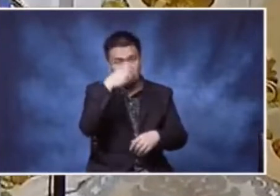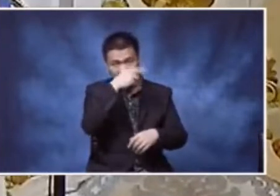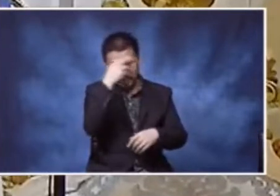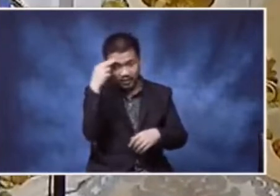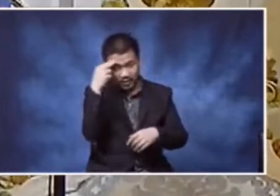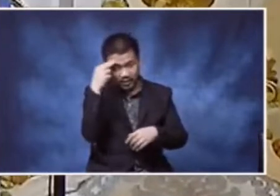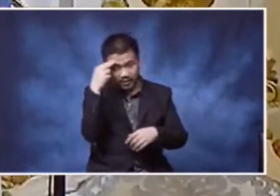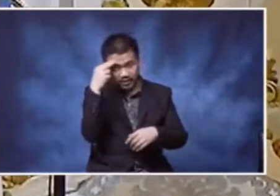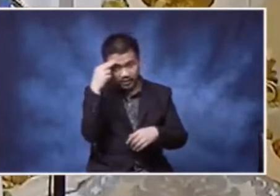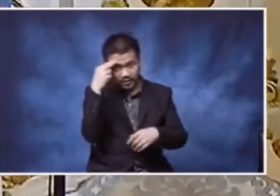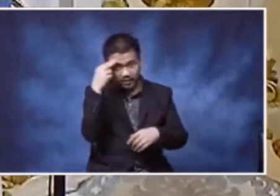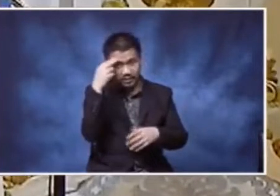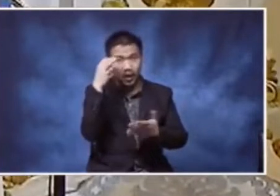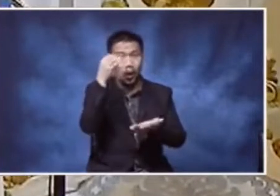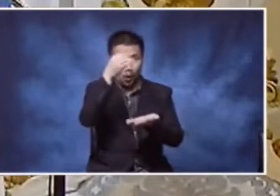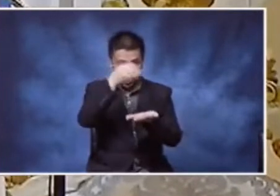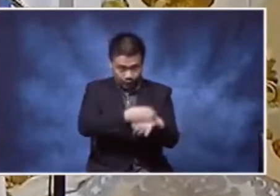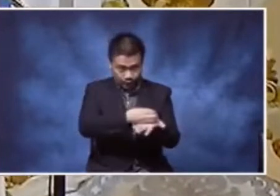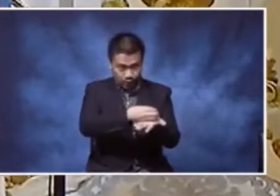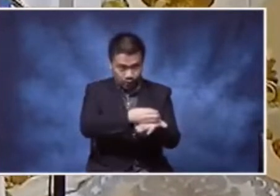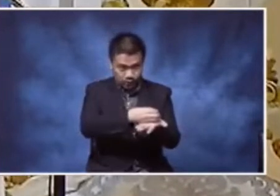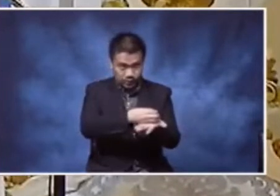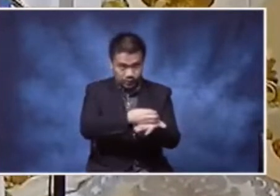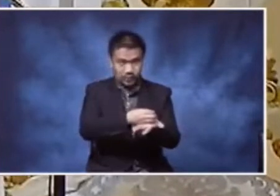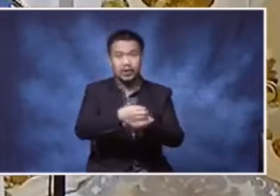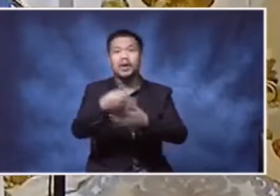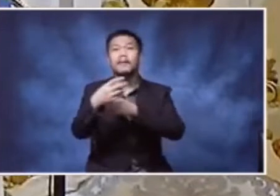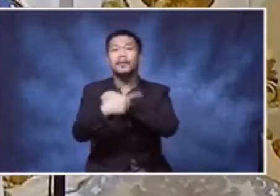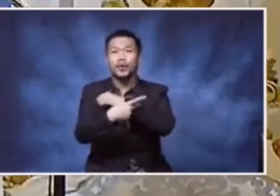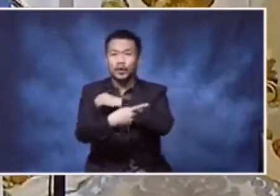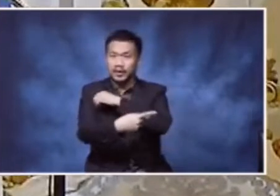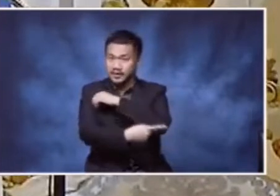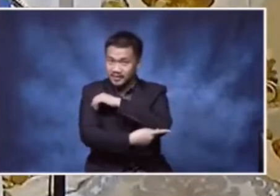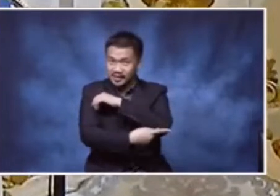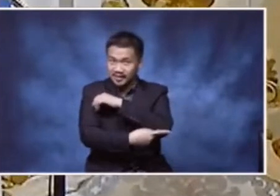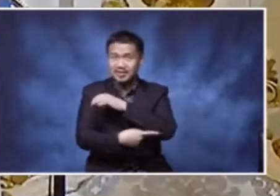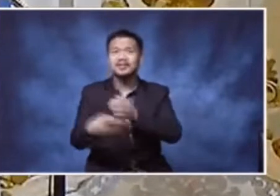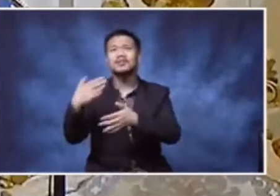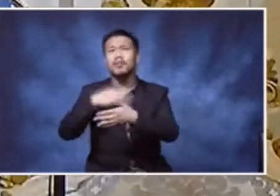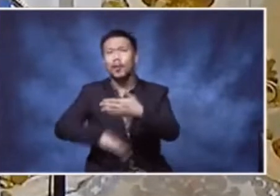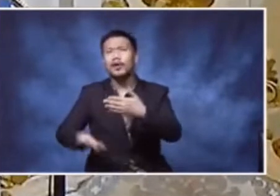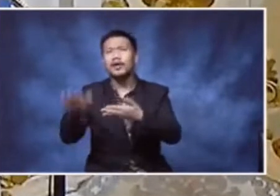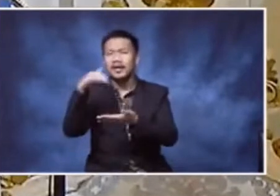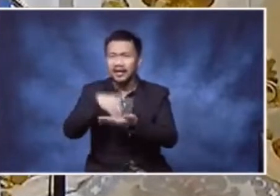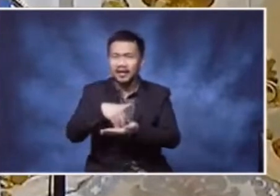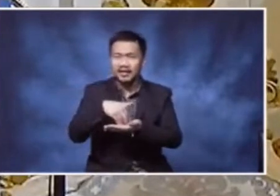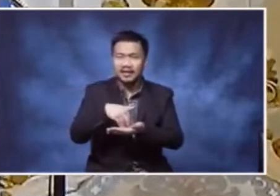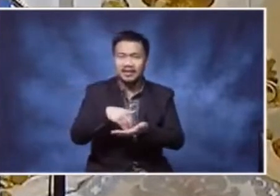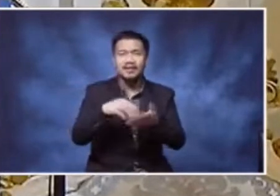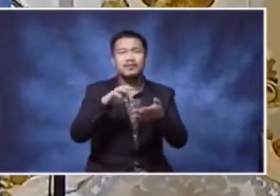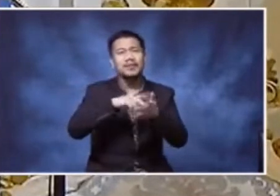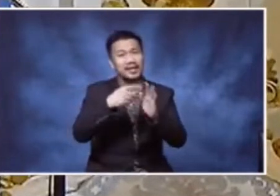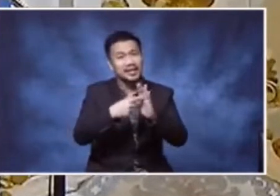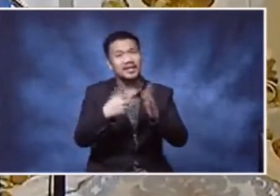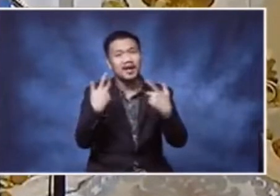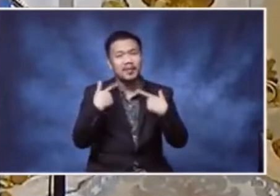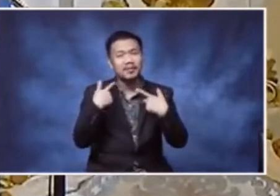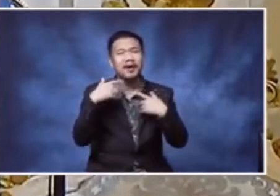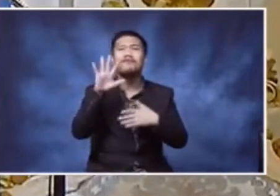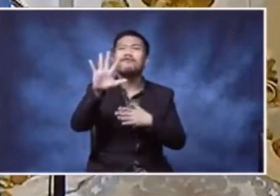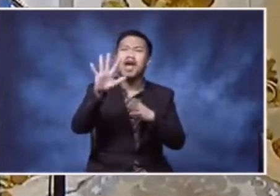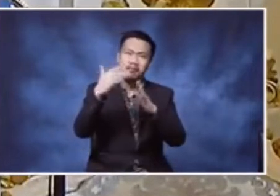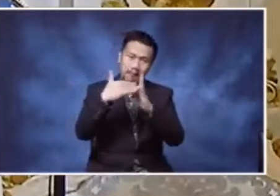nating abutin. At lalong-lalo na sa Pilipinas, ito po yung misyon na ibinigay